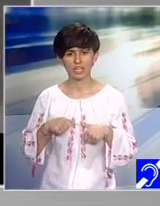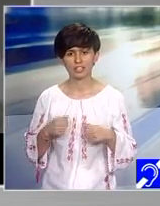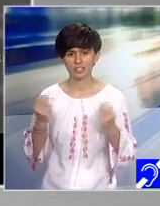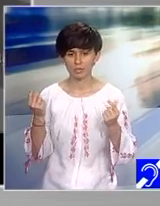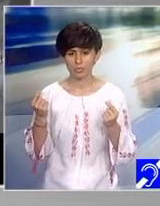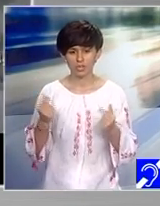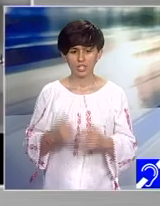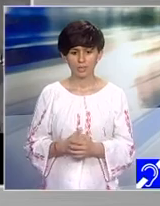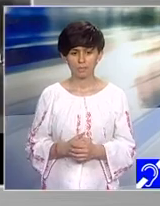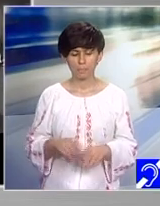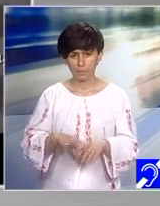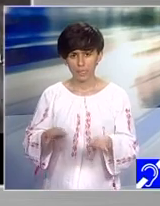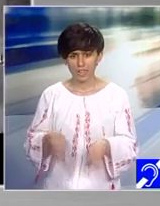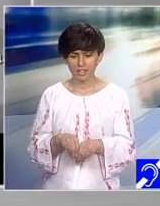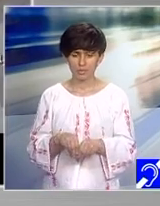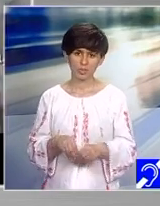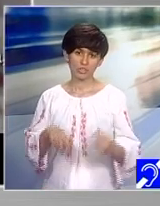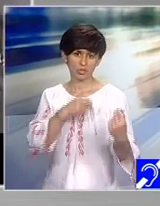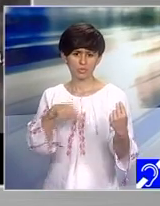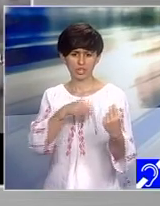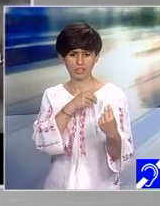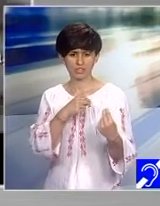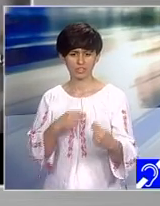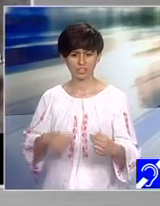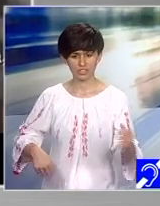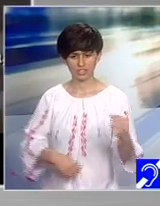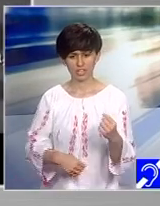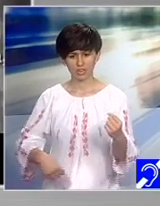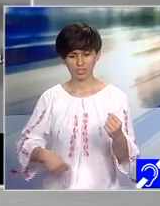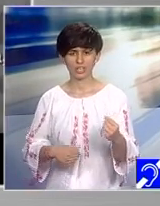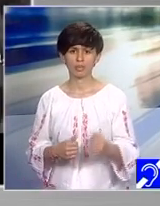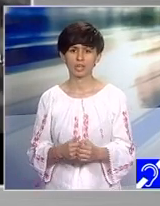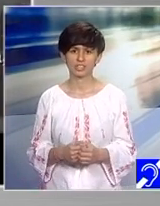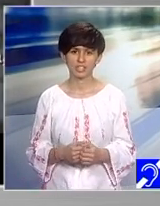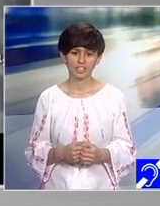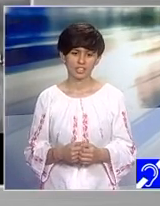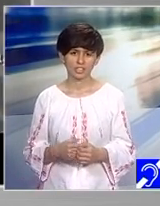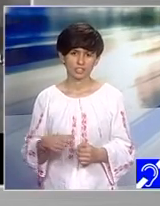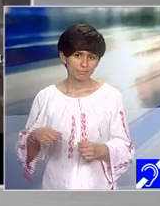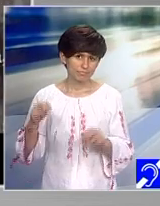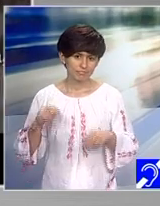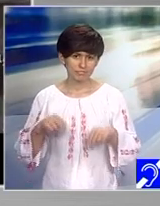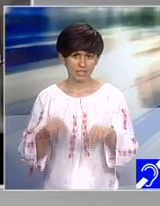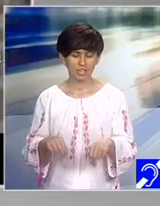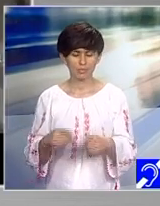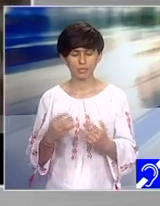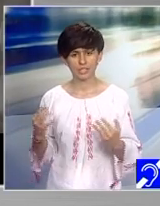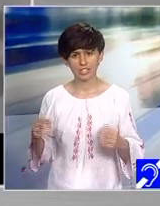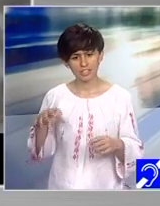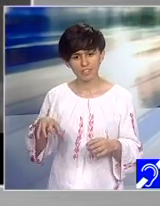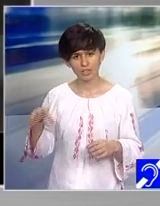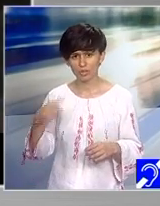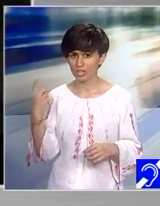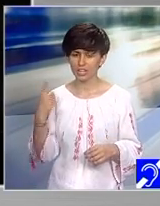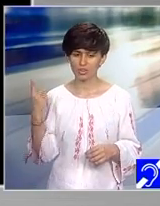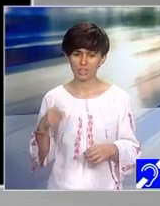cu violoniști, cu gurdună, contrabas, nici nu câtă plăcere și ne-am oprit în câteva puncte ale orașului,